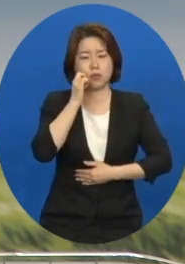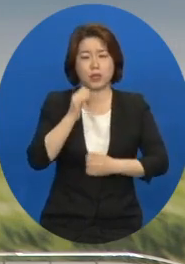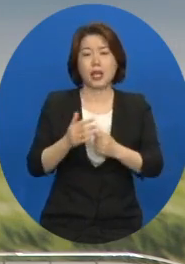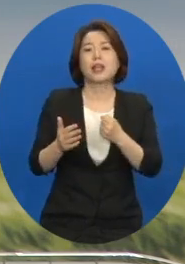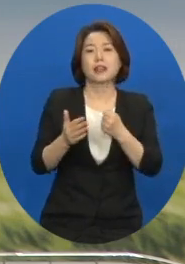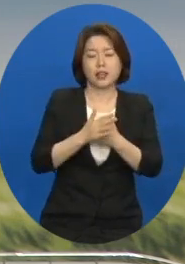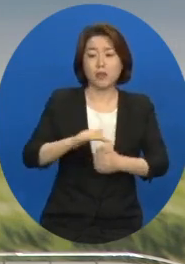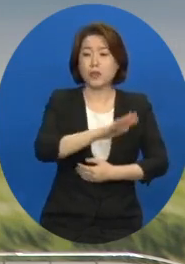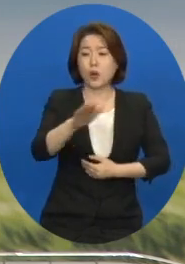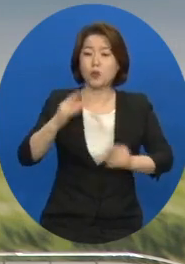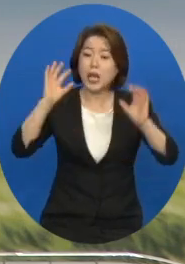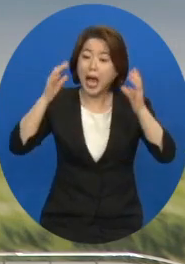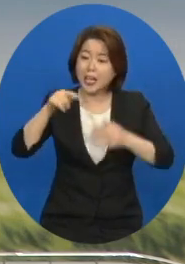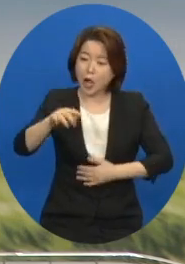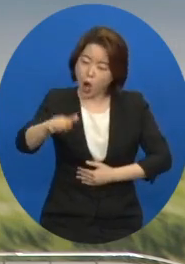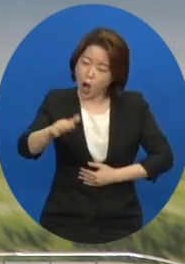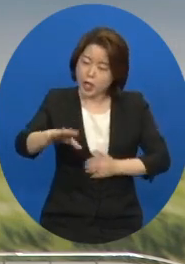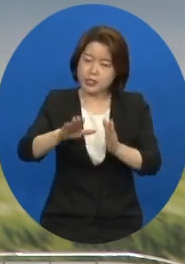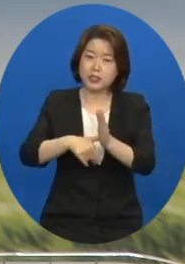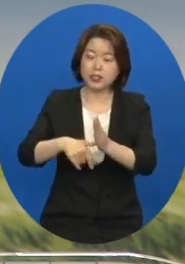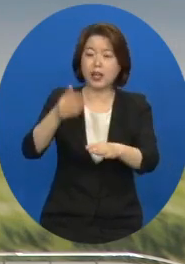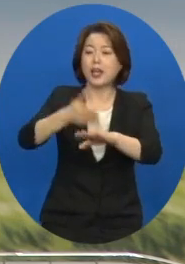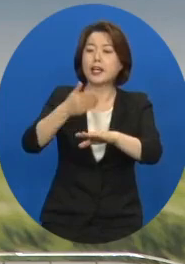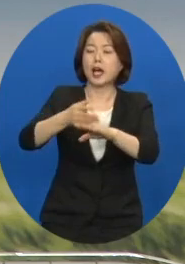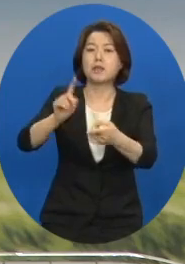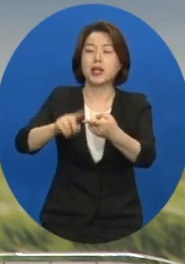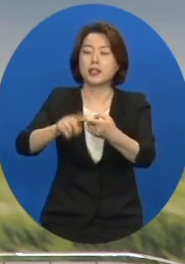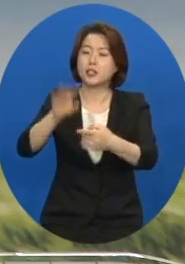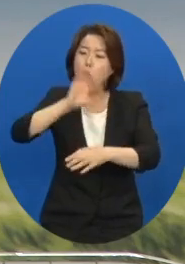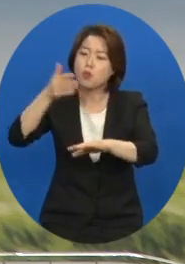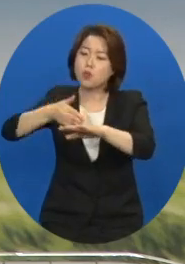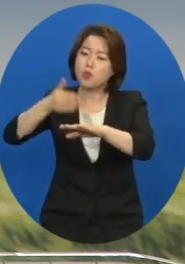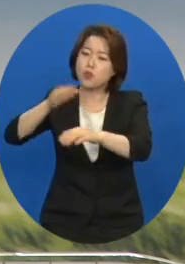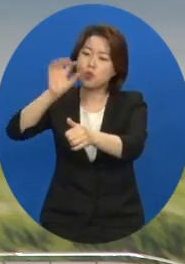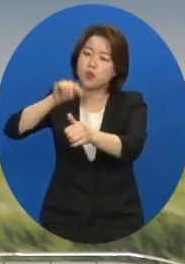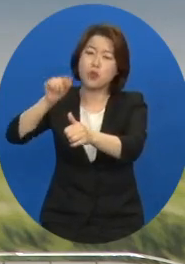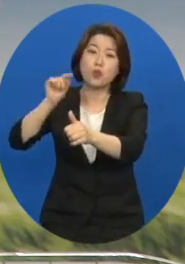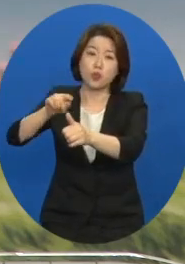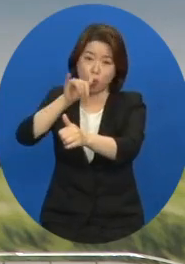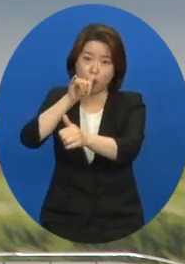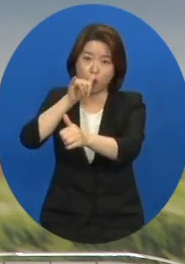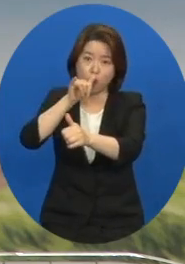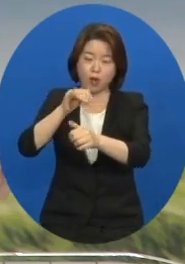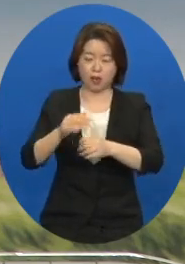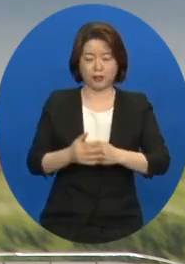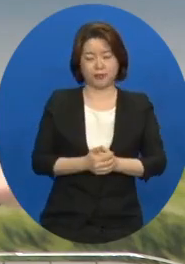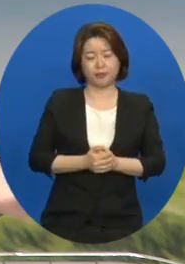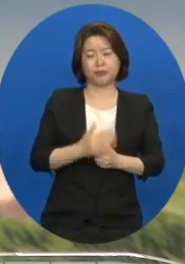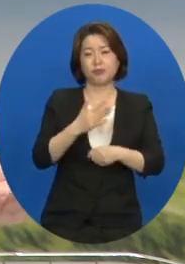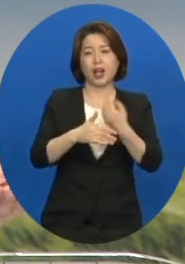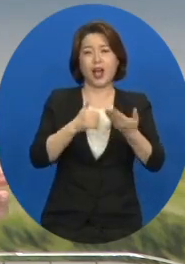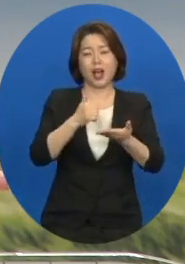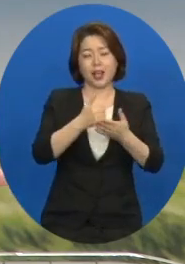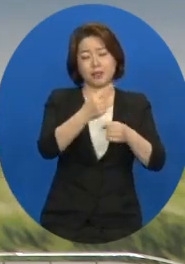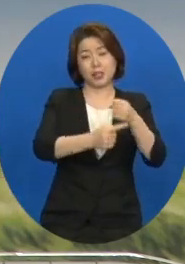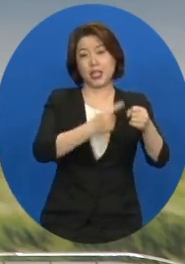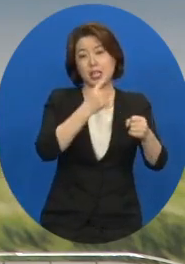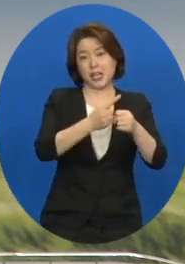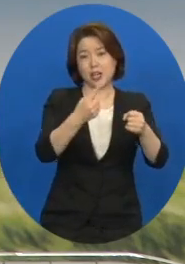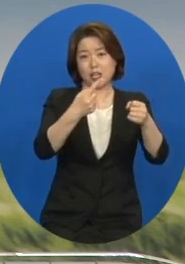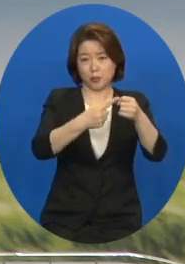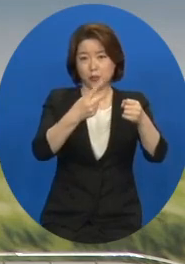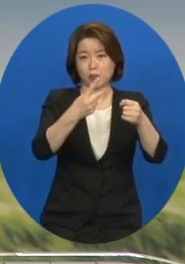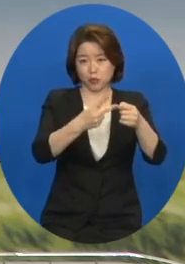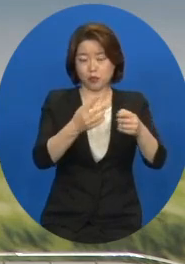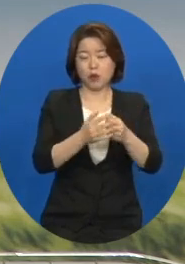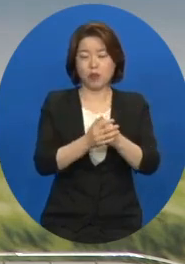아이들에게 감사를 깨우쳐주고 감사 훈련을 시키잖아요. 하나님께서 왜 1년에 두 번은 반드시